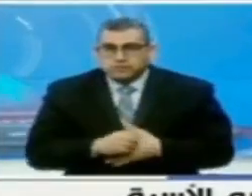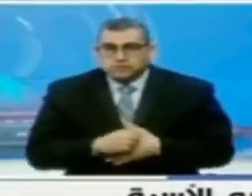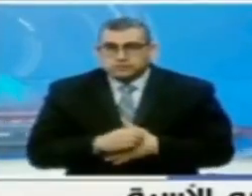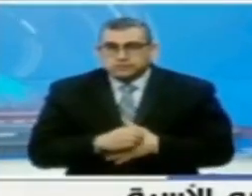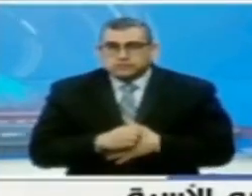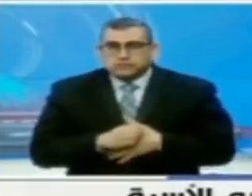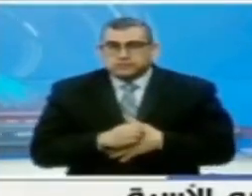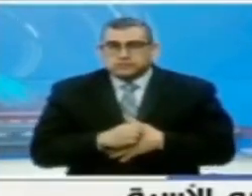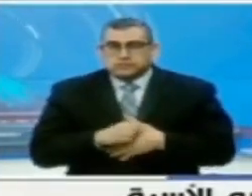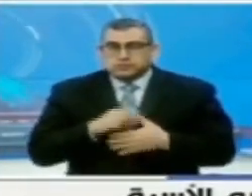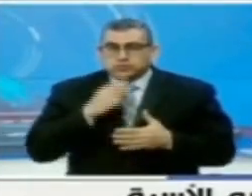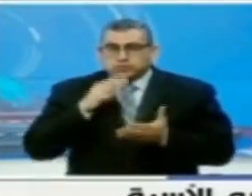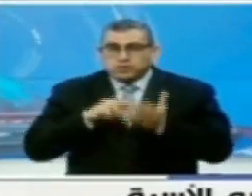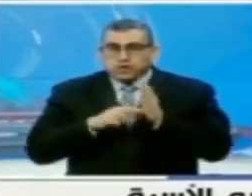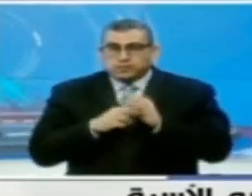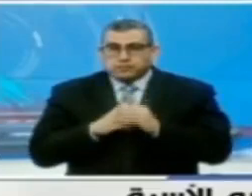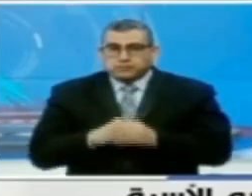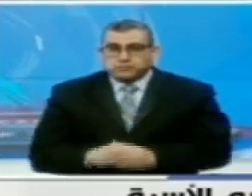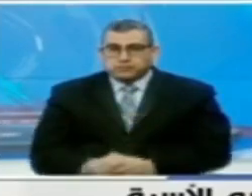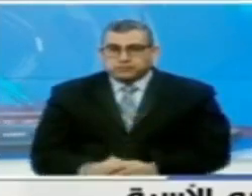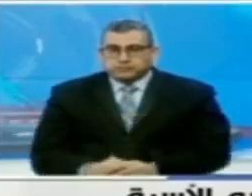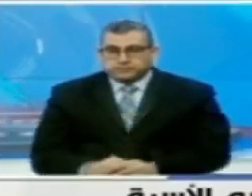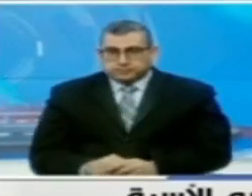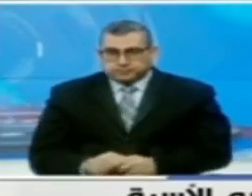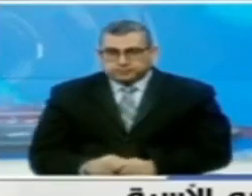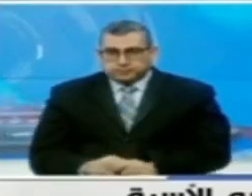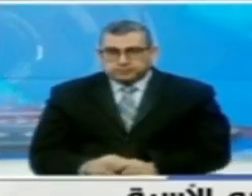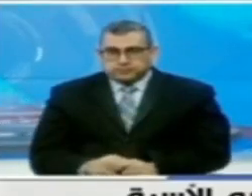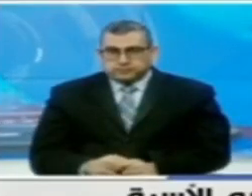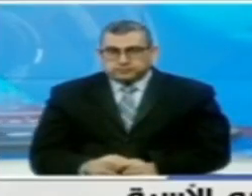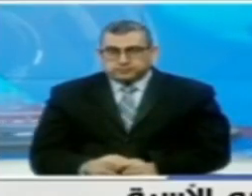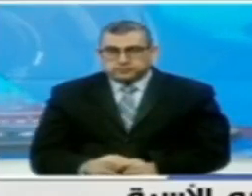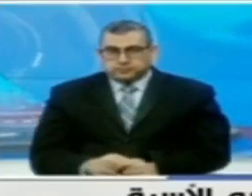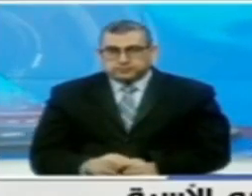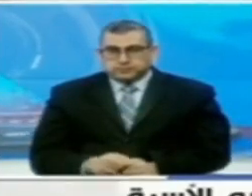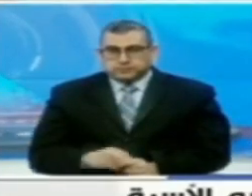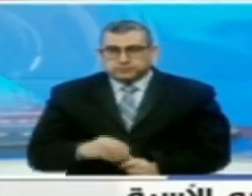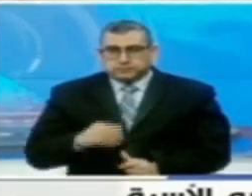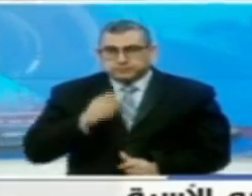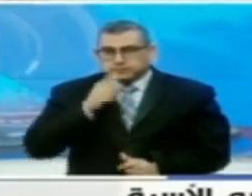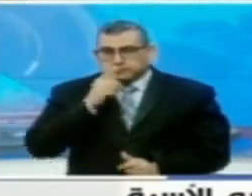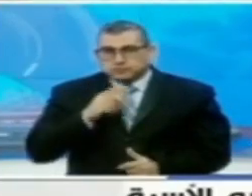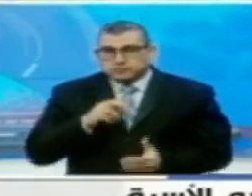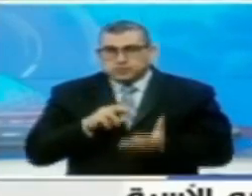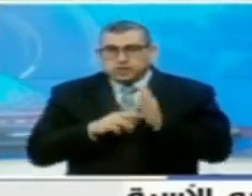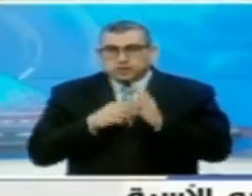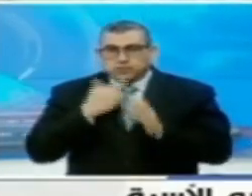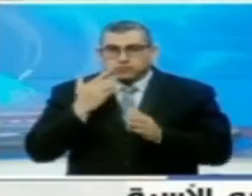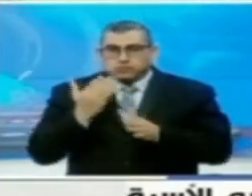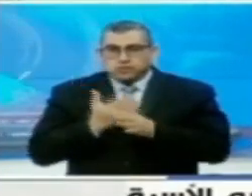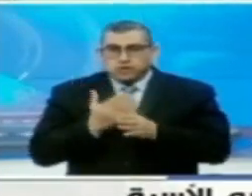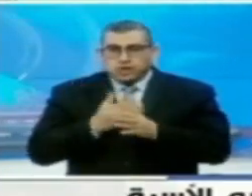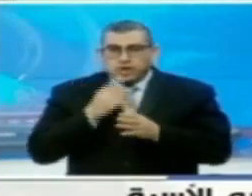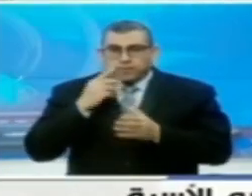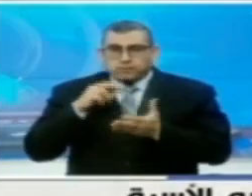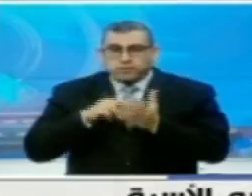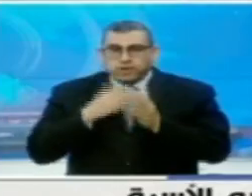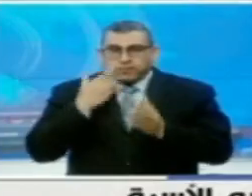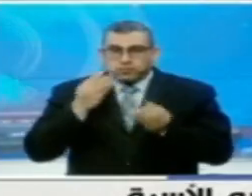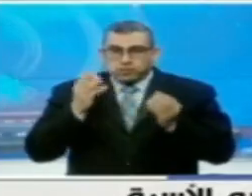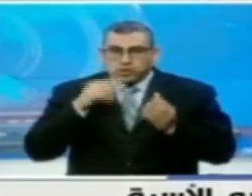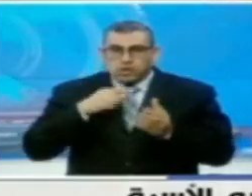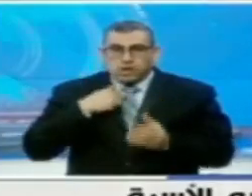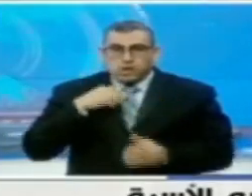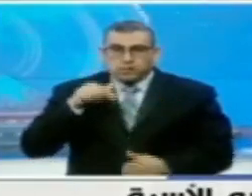اللي احنا بنوصلها. طبعا عندنا كافيتيريا الوسائل ذات الجدة، كان عندنا جميع الوسائل زاد علينا اللولة بالهرموني وكل وسيلة بتيجي طبعا بالمعايير بتاعتها.